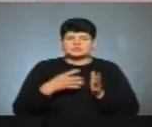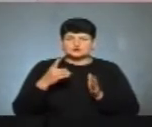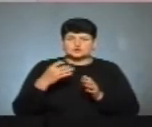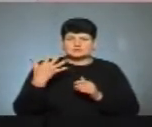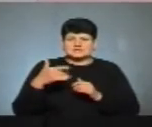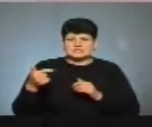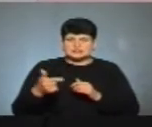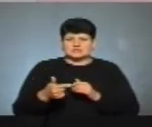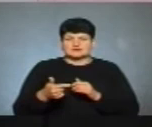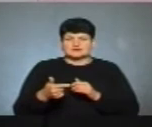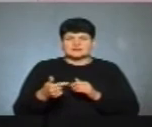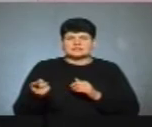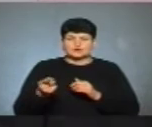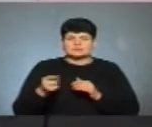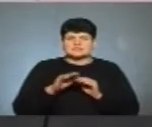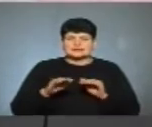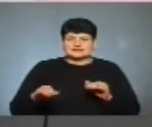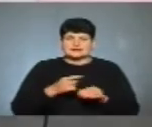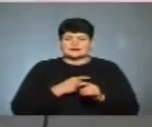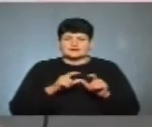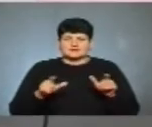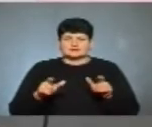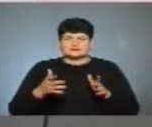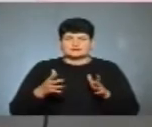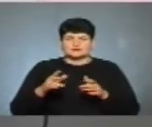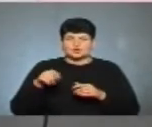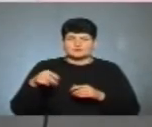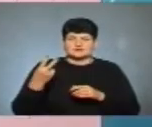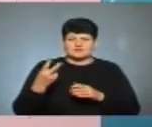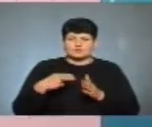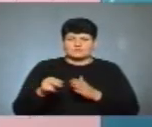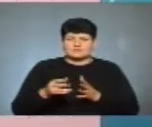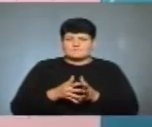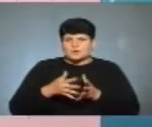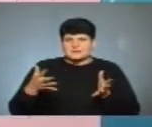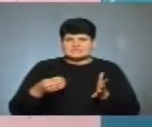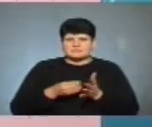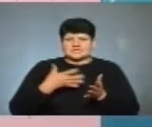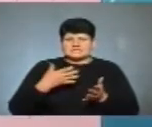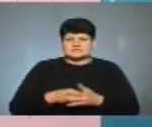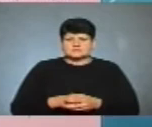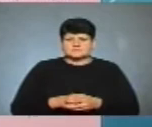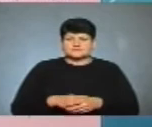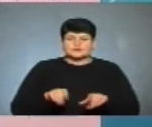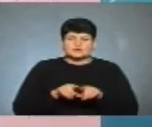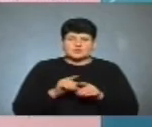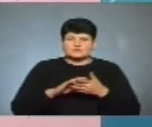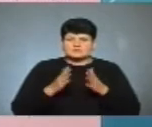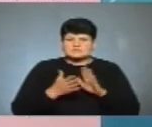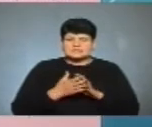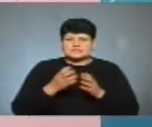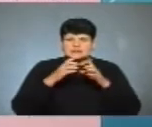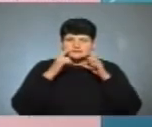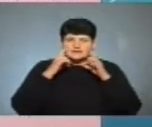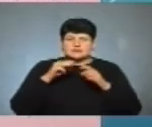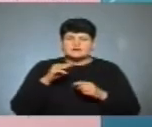150 гривень. Тернопільська міська дитяча і міська комунальна лікарня номер 2 закуповували по максимальних цінах. Така сама ситуація з респіратором